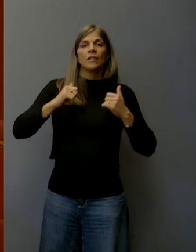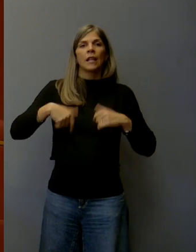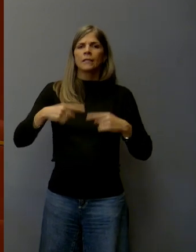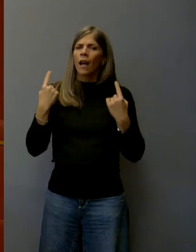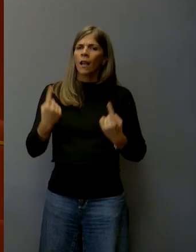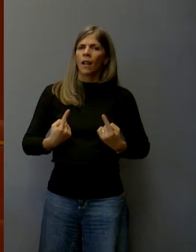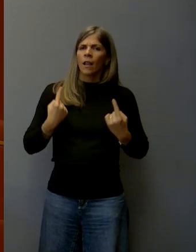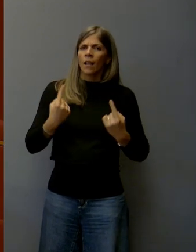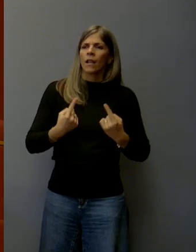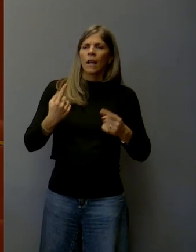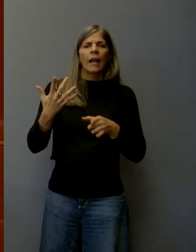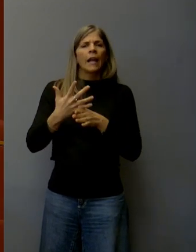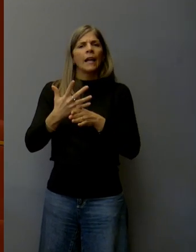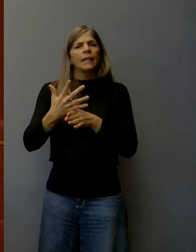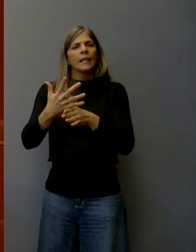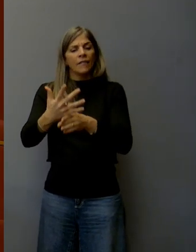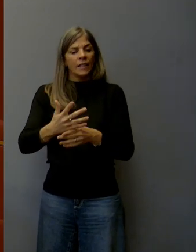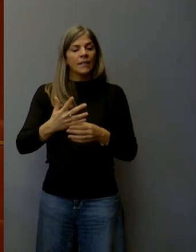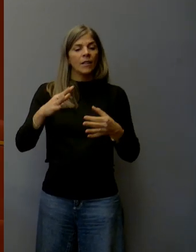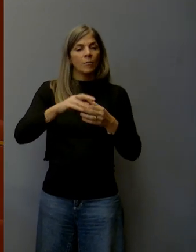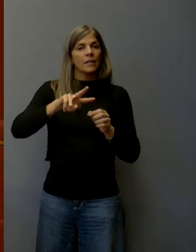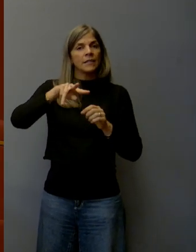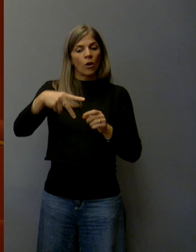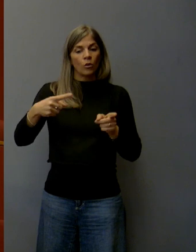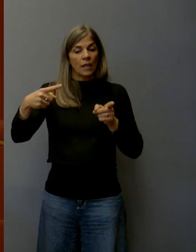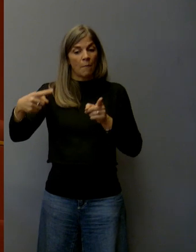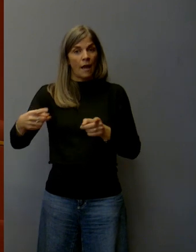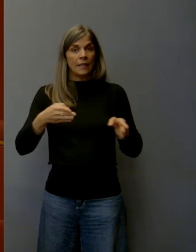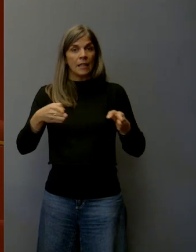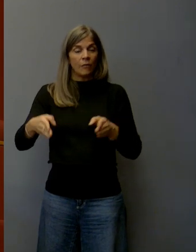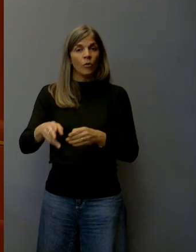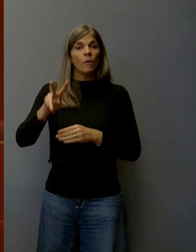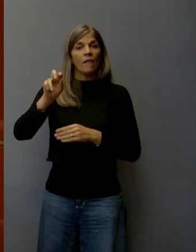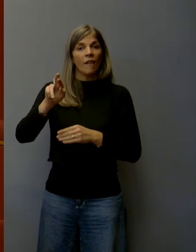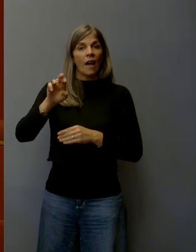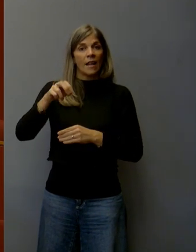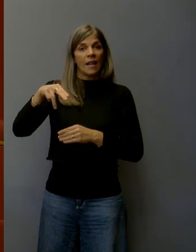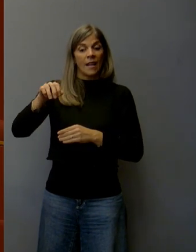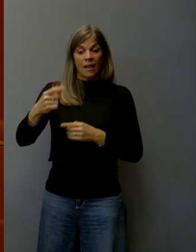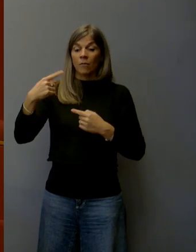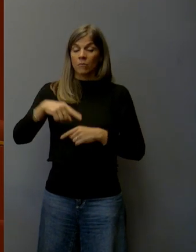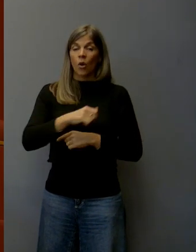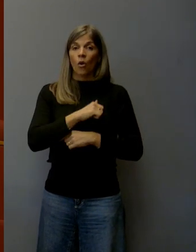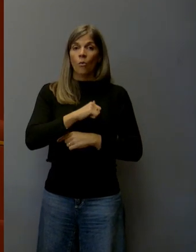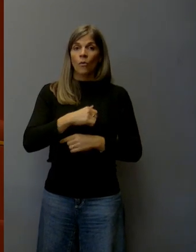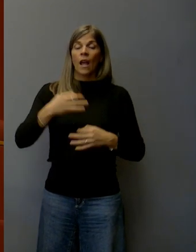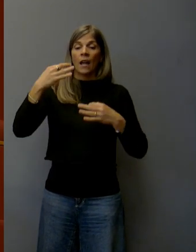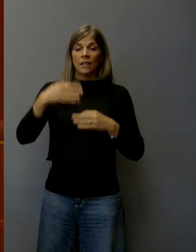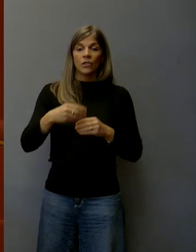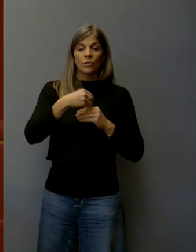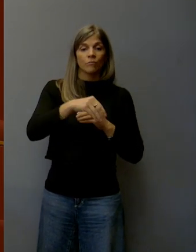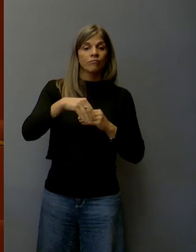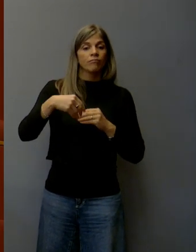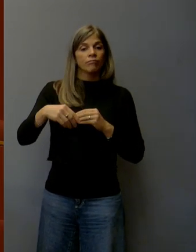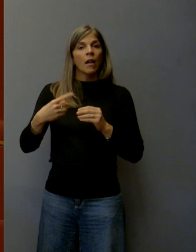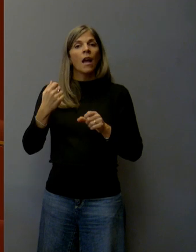crescente preoccupazione negli interventi relativi al secondo Lotto di lavoro di messa sicurezza del Torrente Varenna ciononostante il comune ha deciso di inviare detti lavori che pertanto